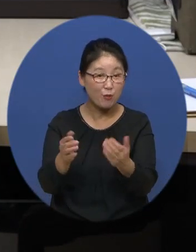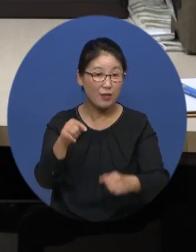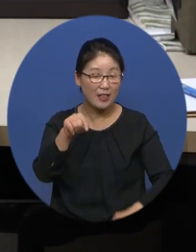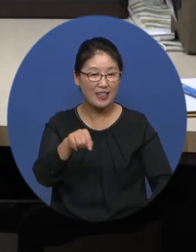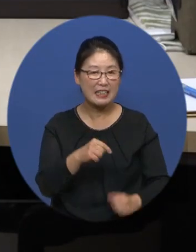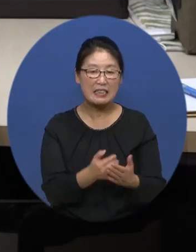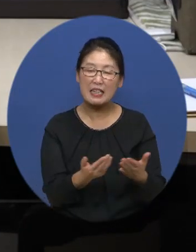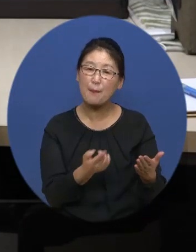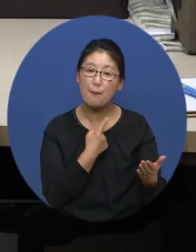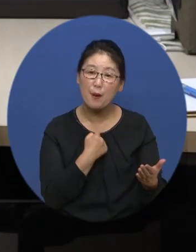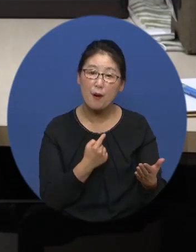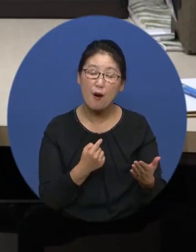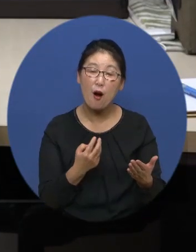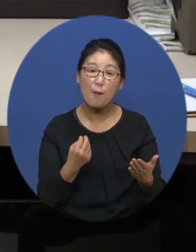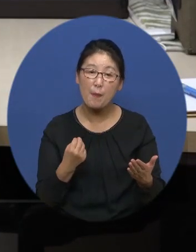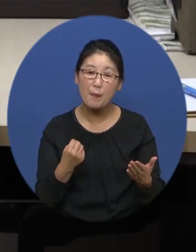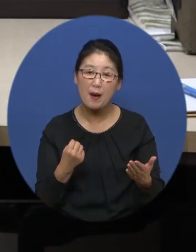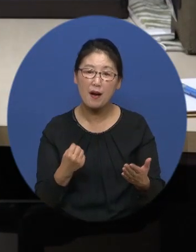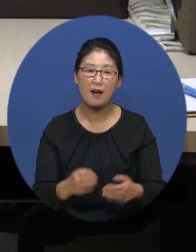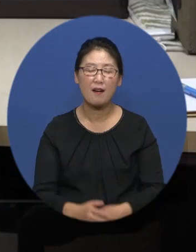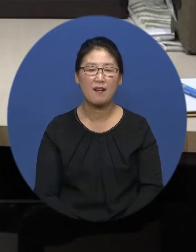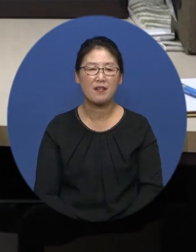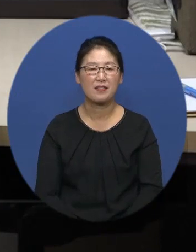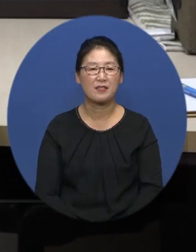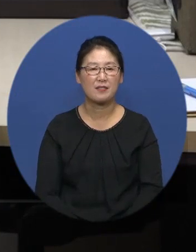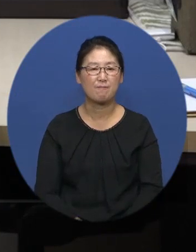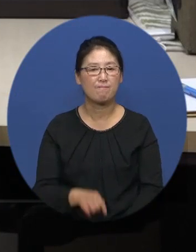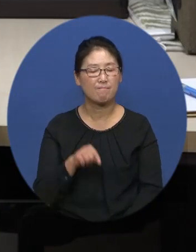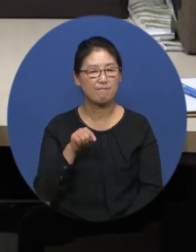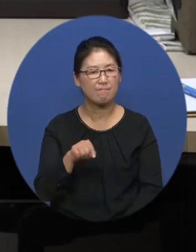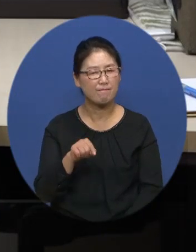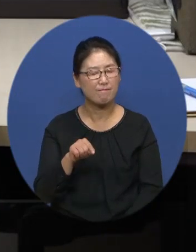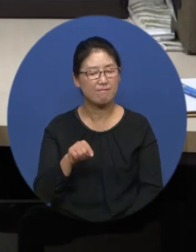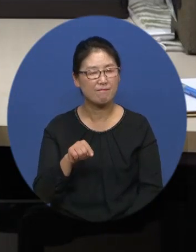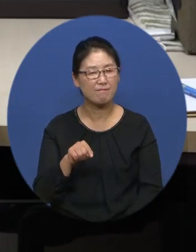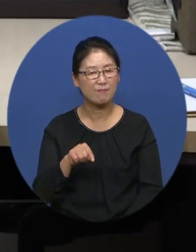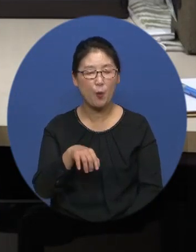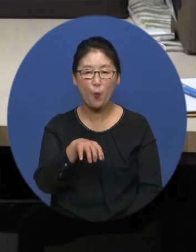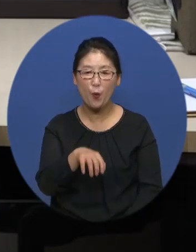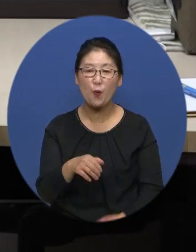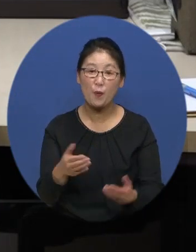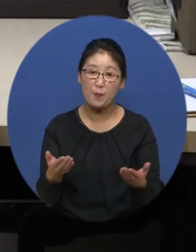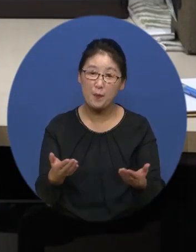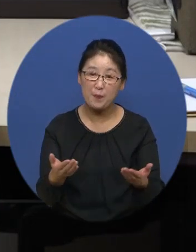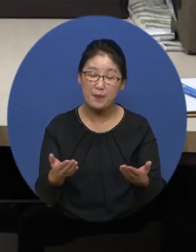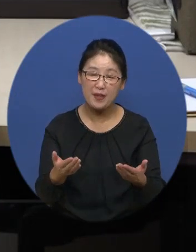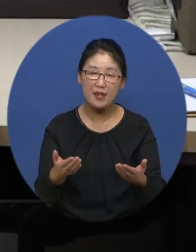지는 얼마나 되셨어요? 여기서 일한 지는